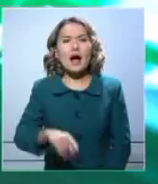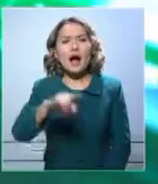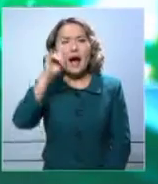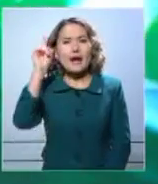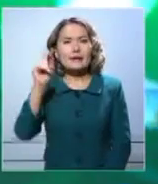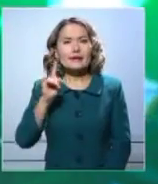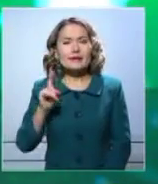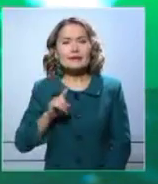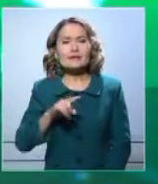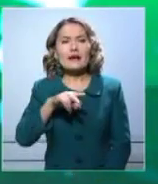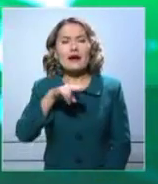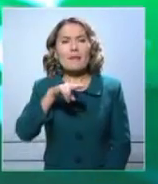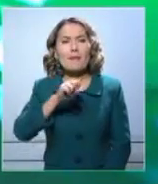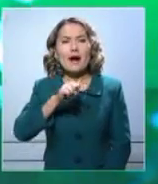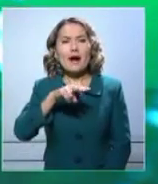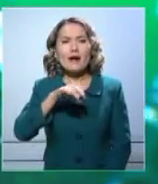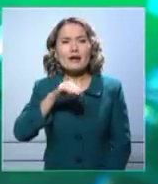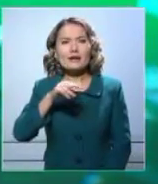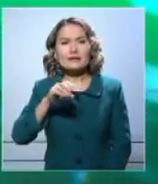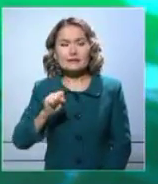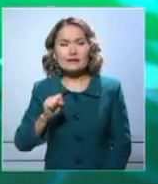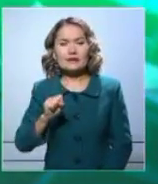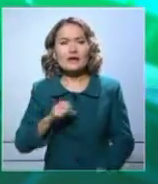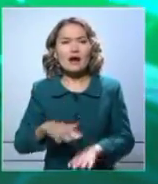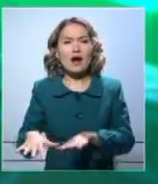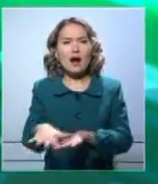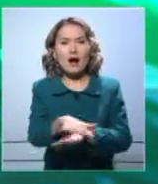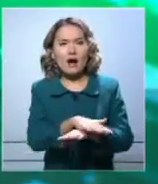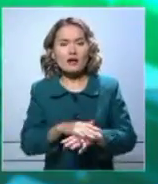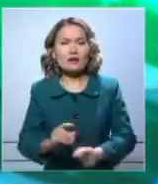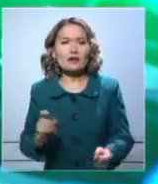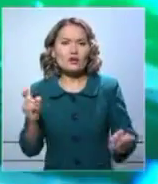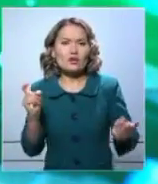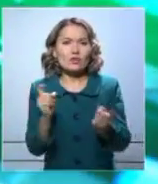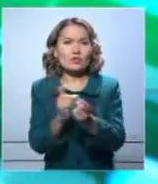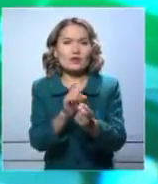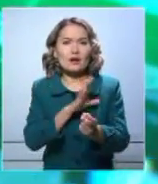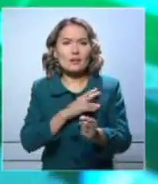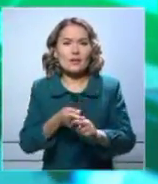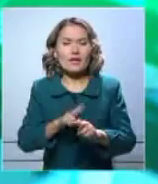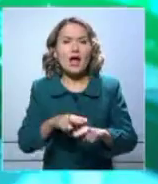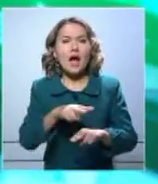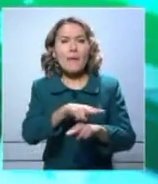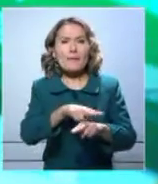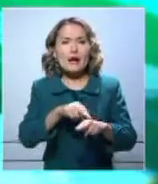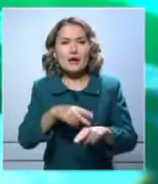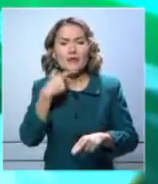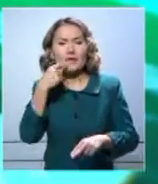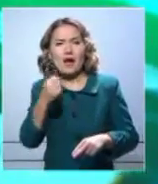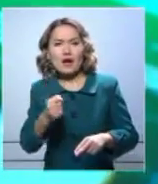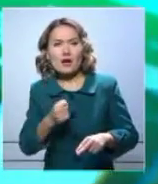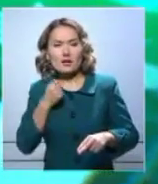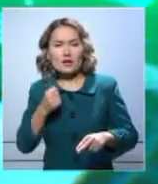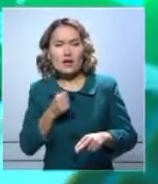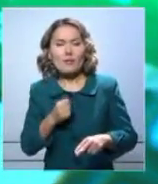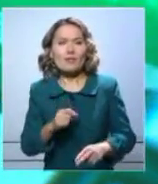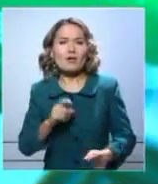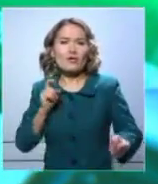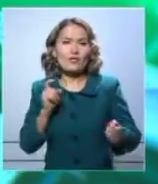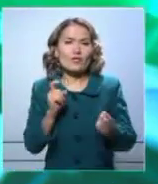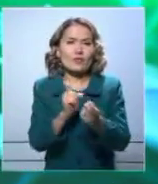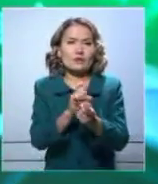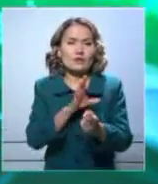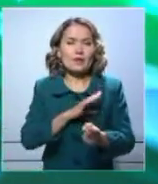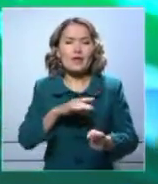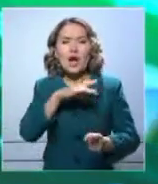Израильге Палестина азаматтарына шектен тыс қысым көрсетті деген айып тағылды. Қақтығыс кезіндегі полиция мен әскерилердің әрекеттері ешқандай заң